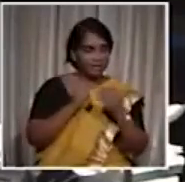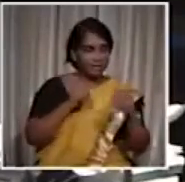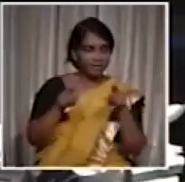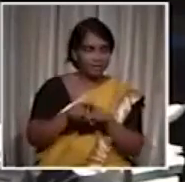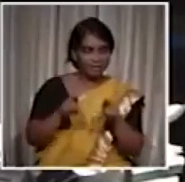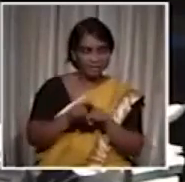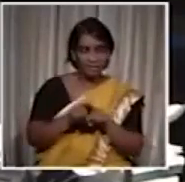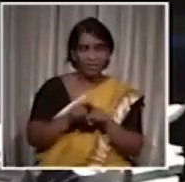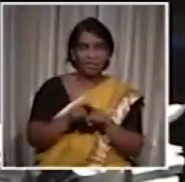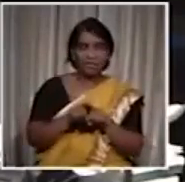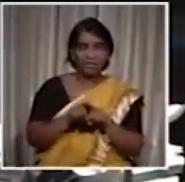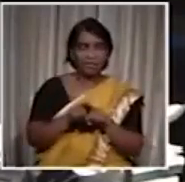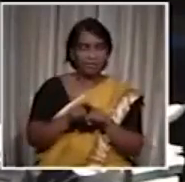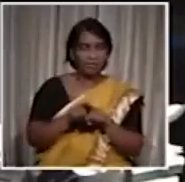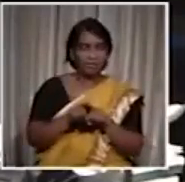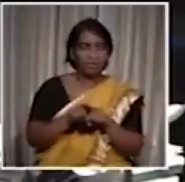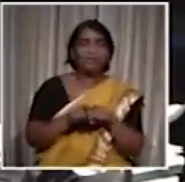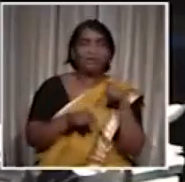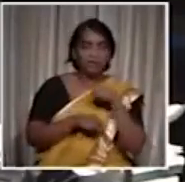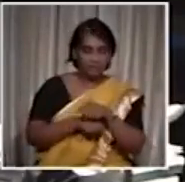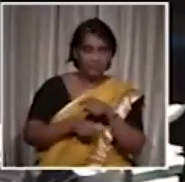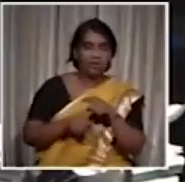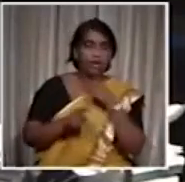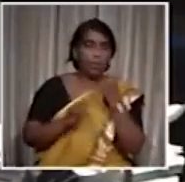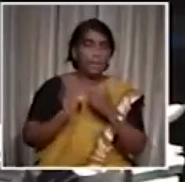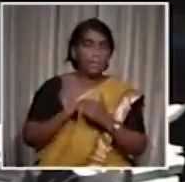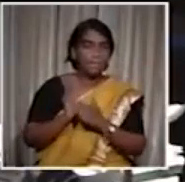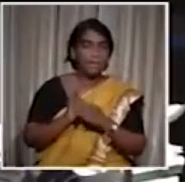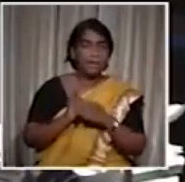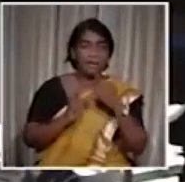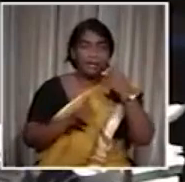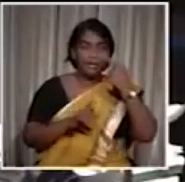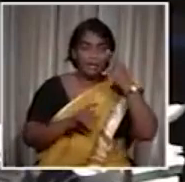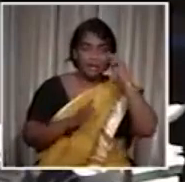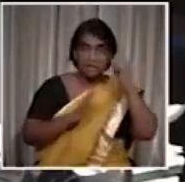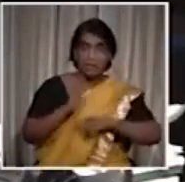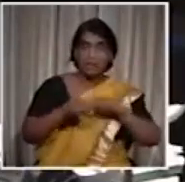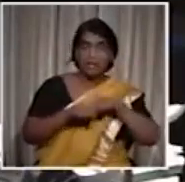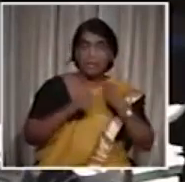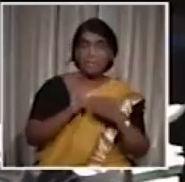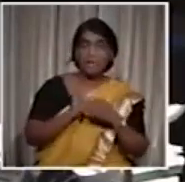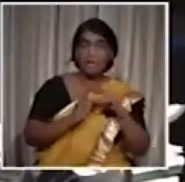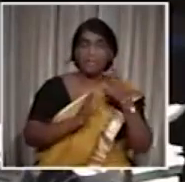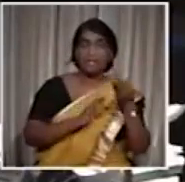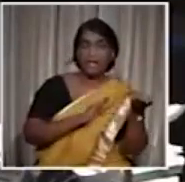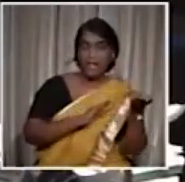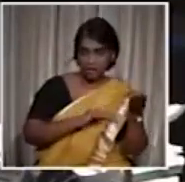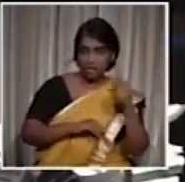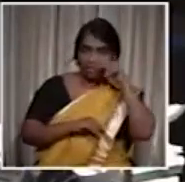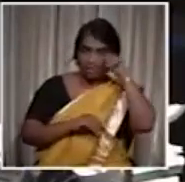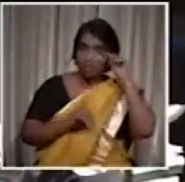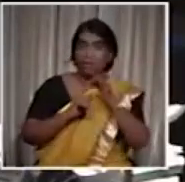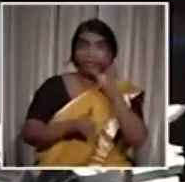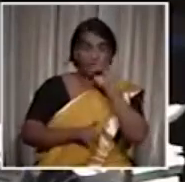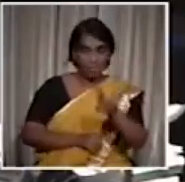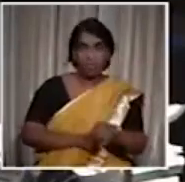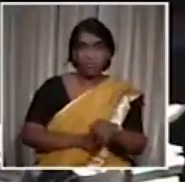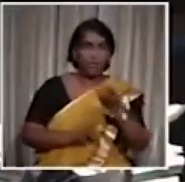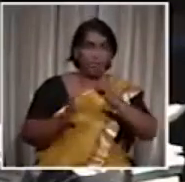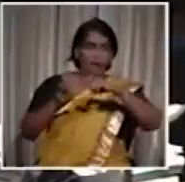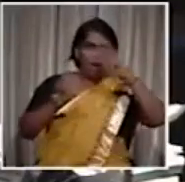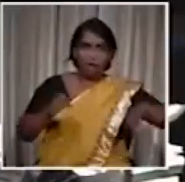ආවි. තායිසේ සමාගමෙන් රුපියල් මිලියන 200ක් ඉල්ලුවයි කියලා. ජනාධිපතිවරයා මොකද කිව්වේ? ජනාධිපතිවරයා කව ඔහුට වහම ඉල්ලා